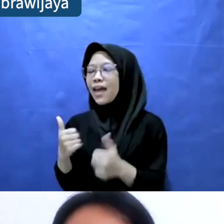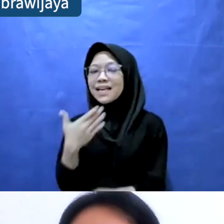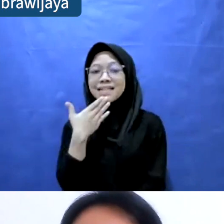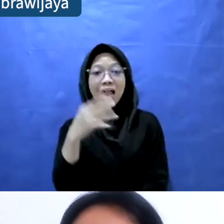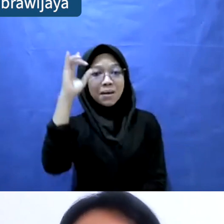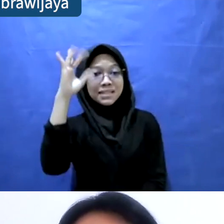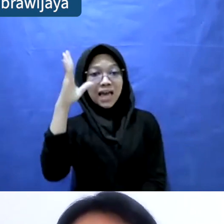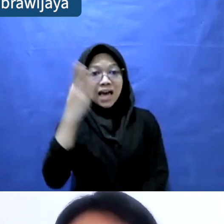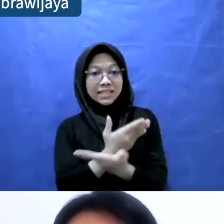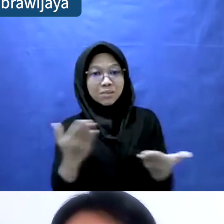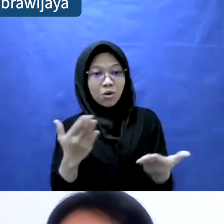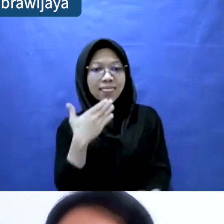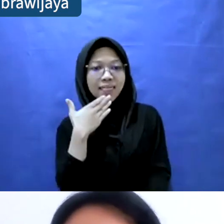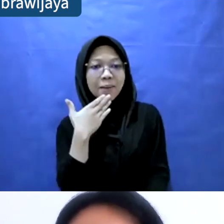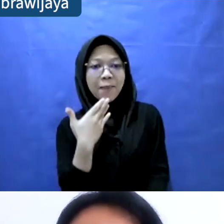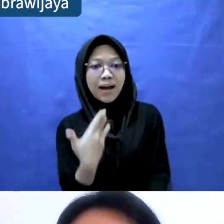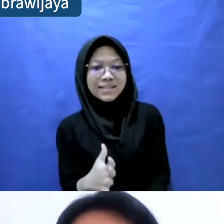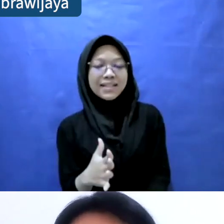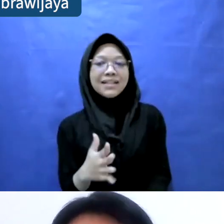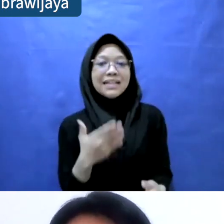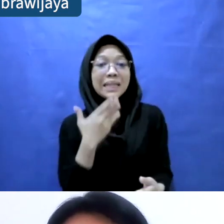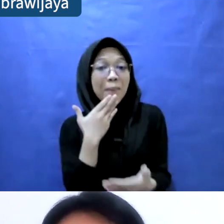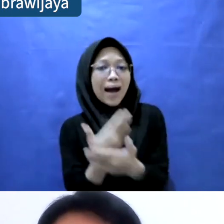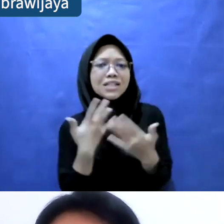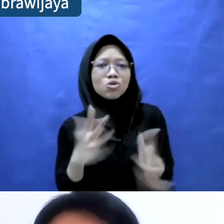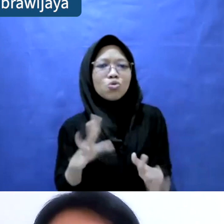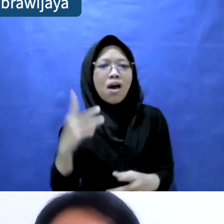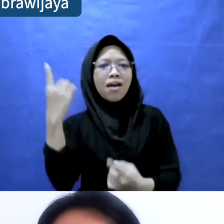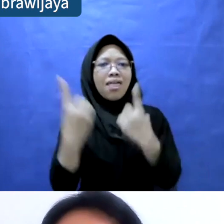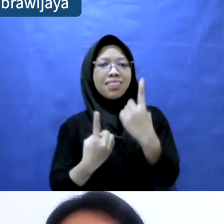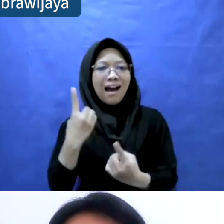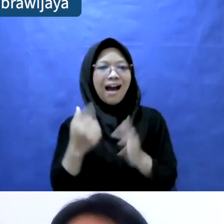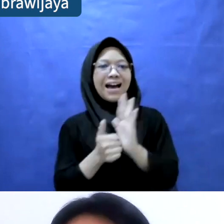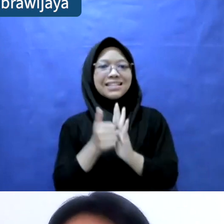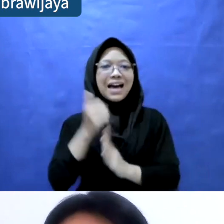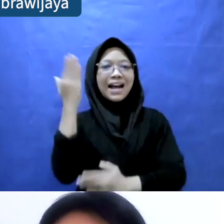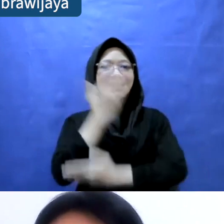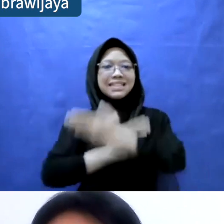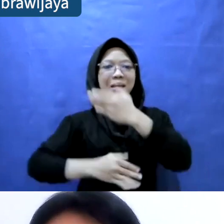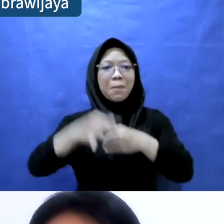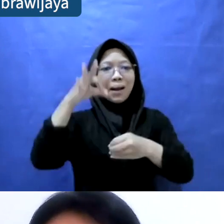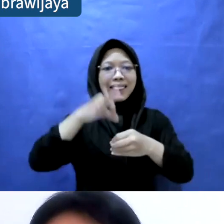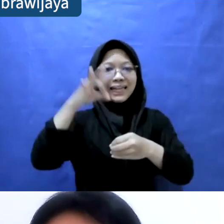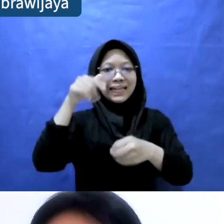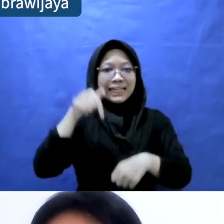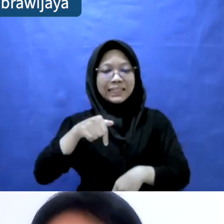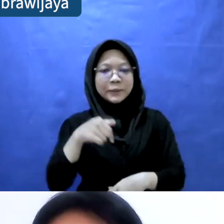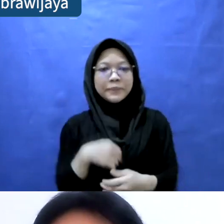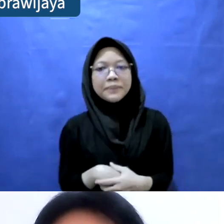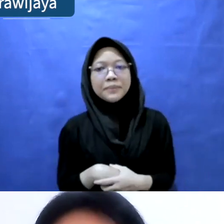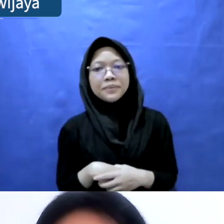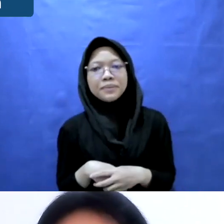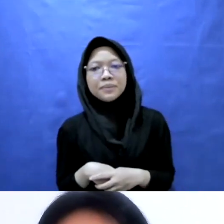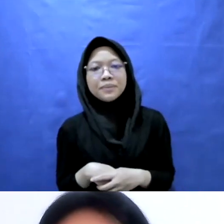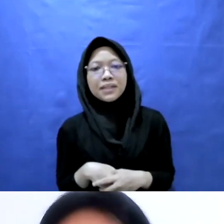semuanya Terima kasih sudah menyempatkan untuk hadir di hajar a disability hampir Oke saya share